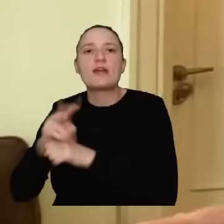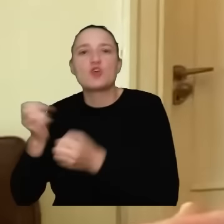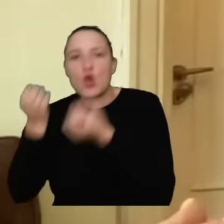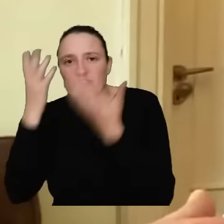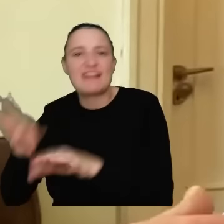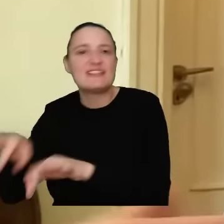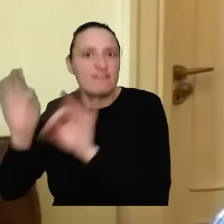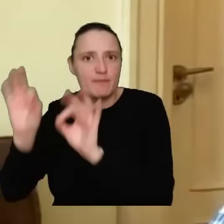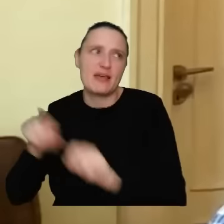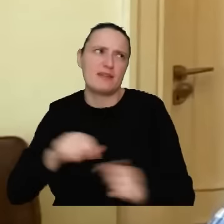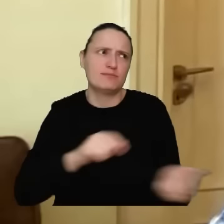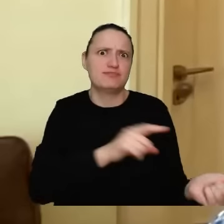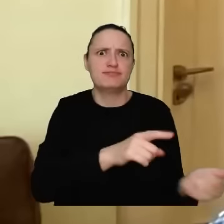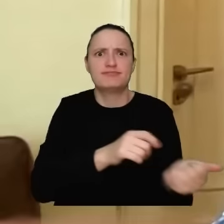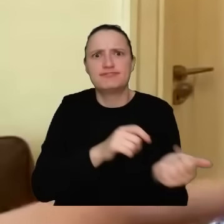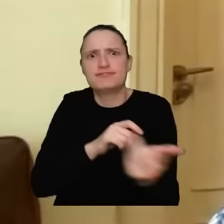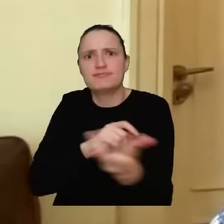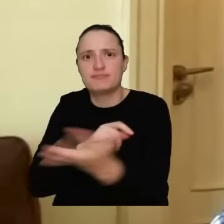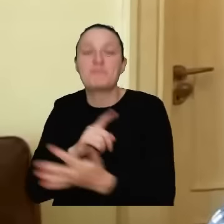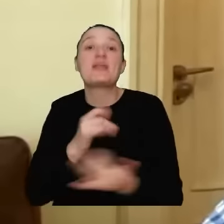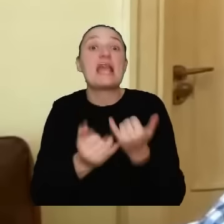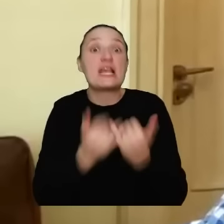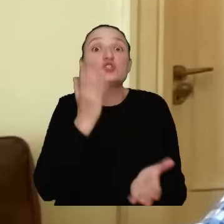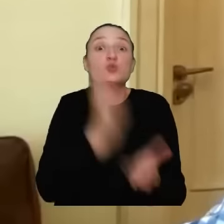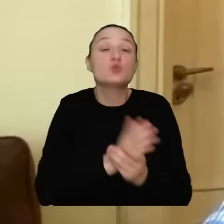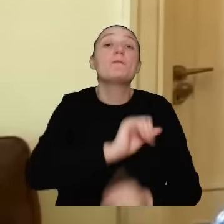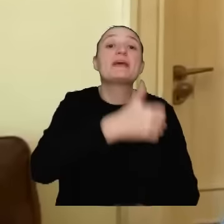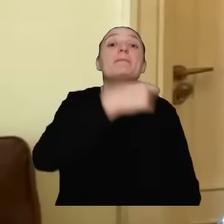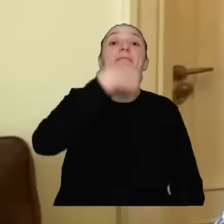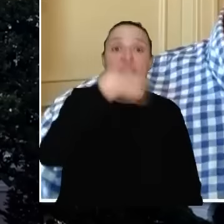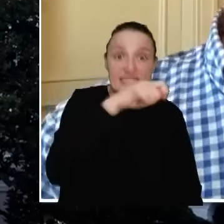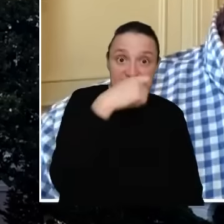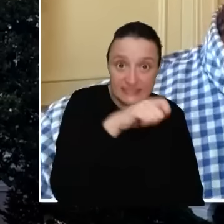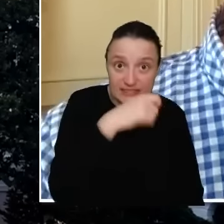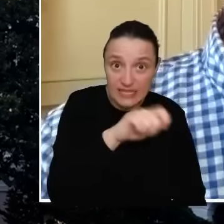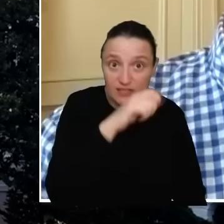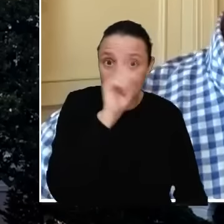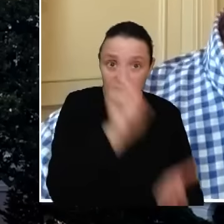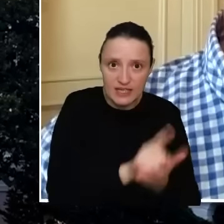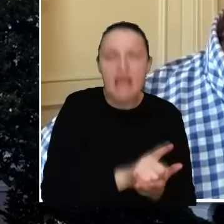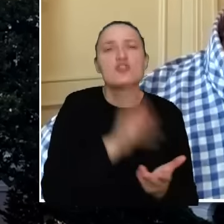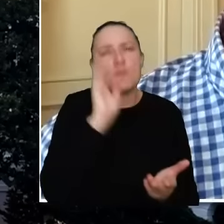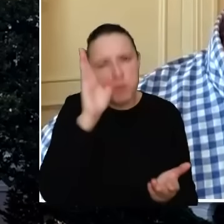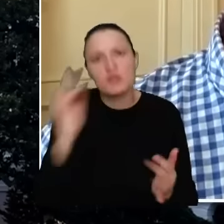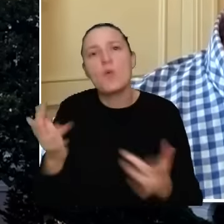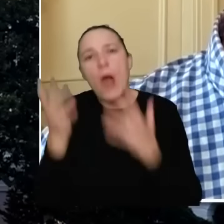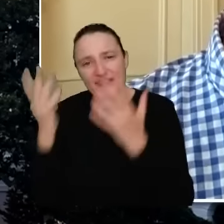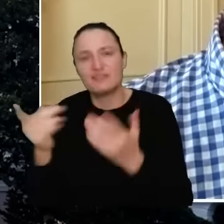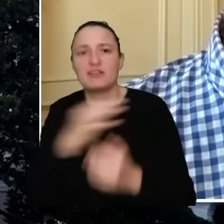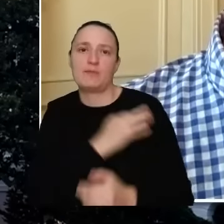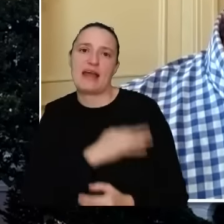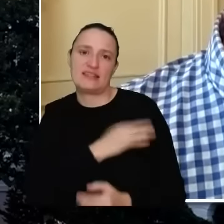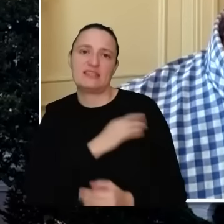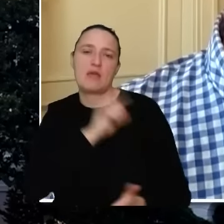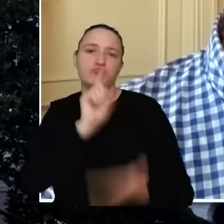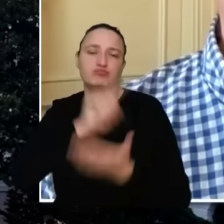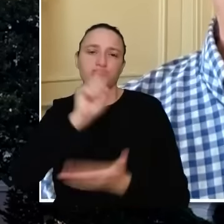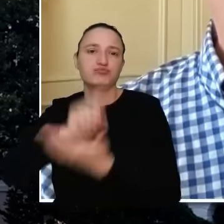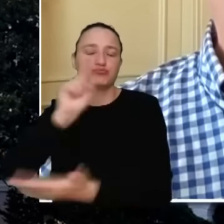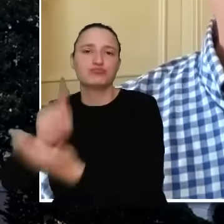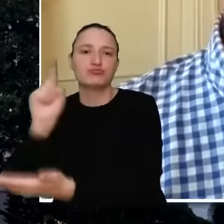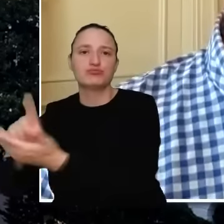za taką, jeżeli idzie fala, to ta fala niejako pomaga innym przedstawicielom tej samej partii dostać się na